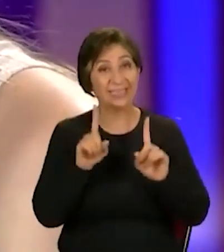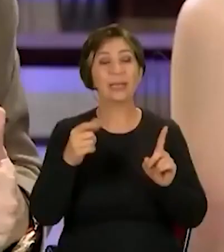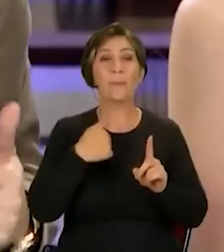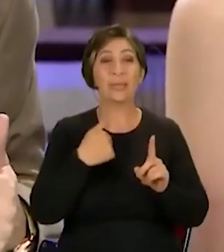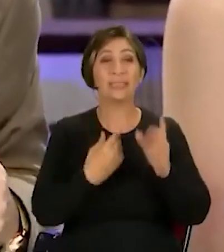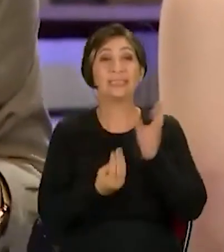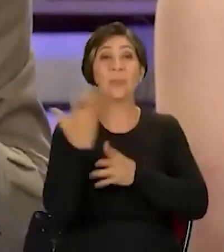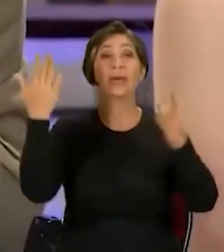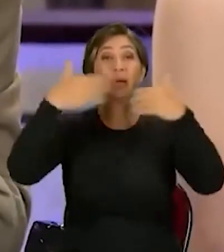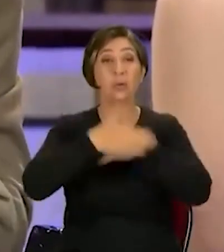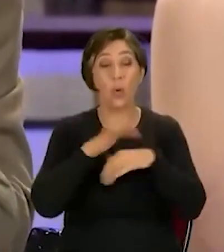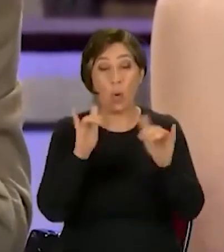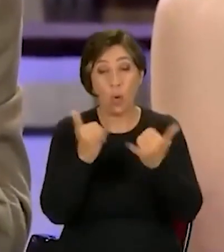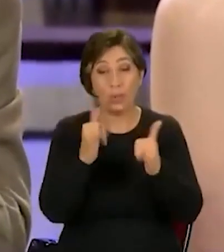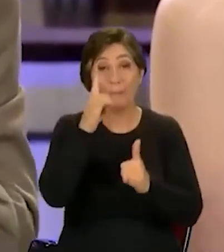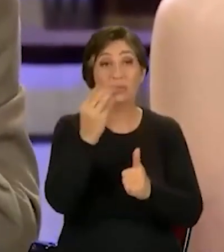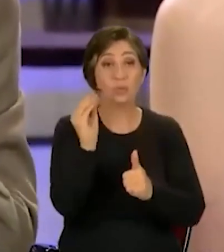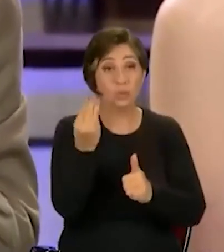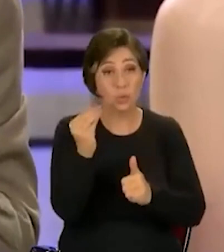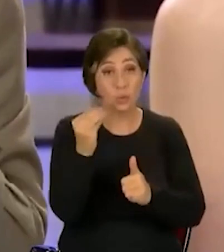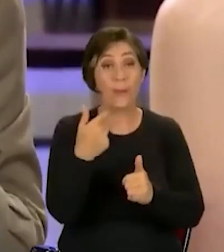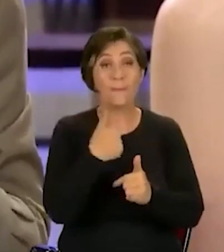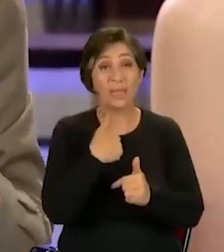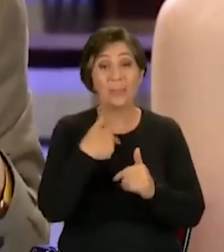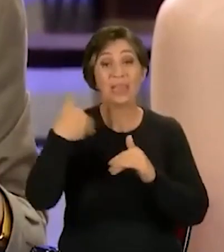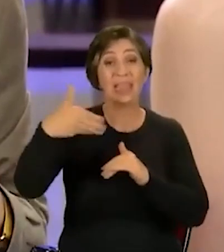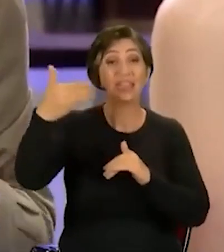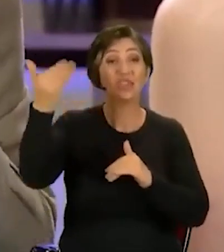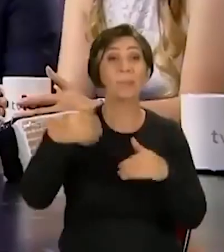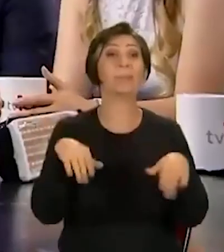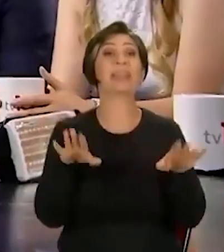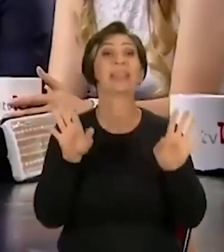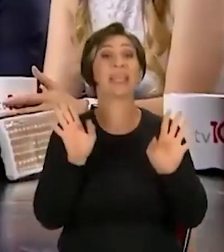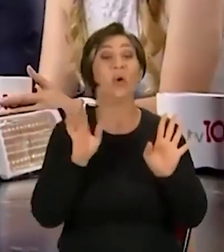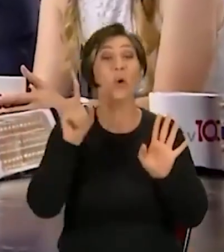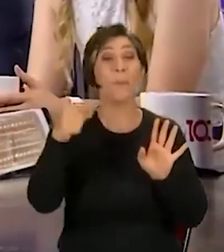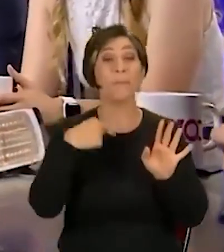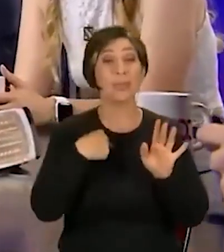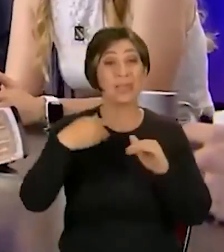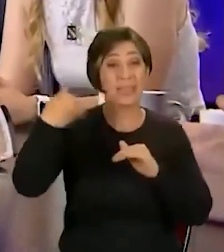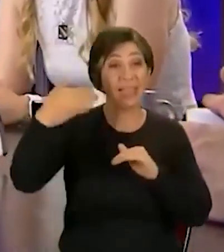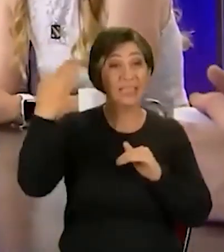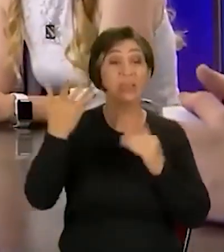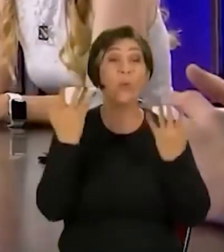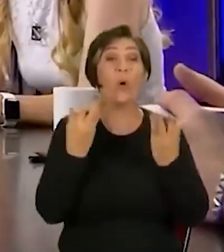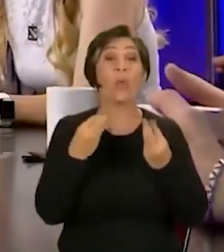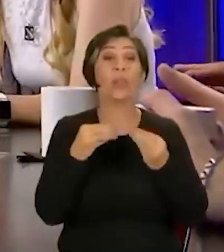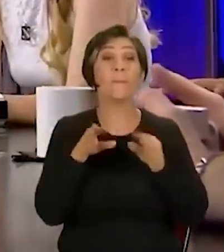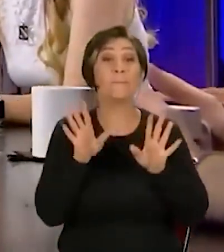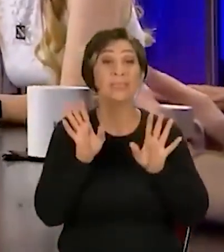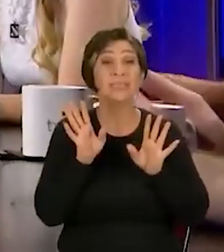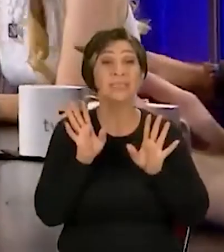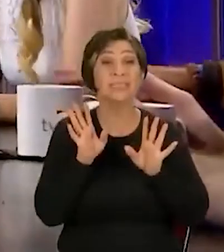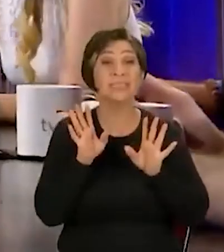sorarsan sabahtan akşama kadar oyun oynayan bir çocuk benim geleceğim değil. O benim geleceğim Olamaz bana sorarsan.